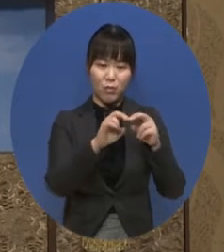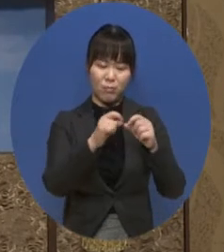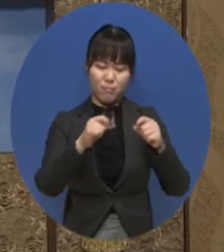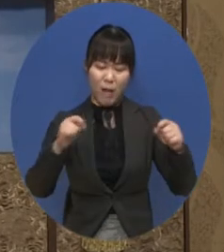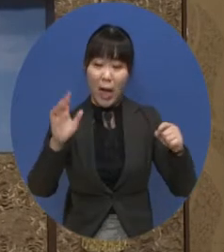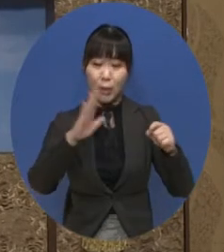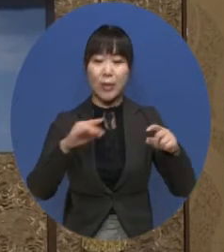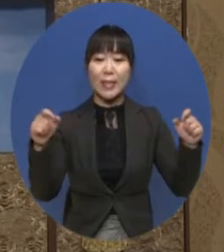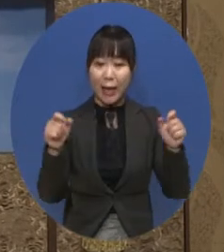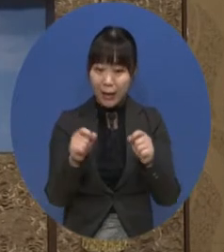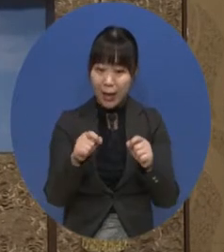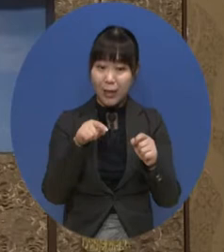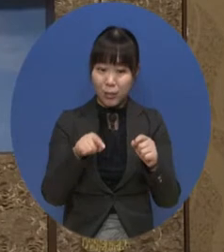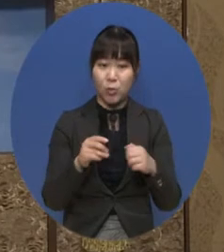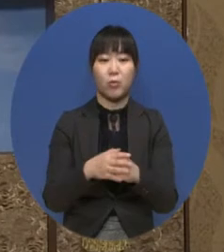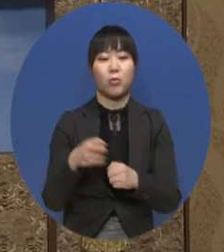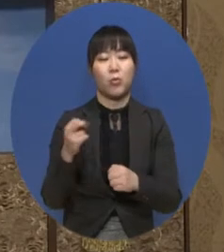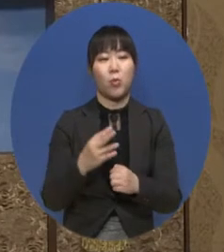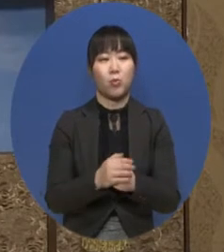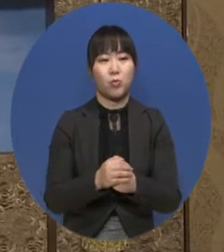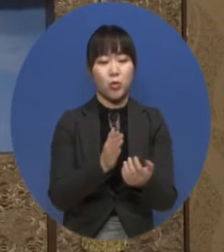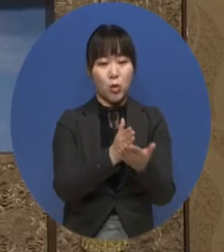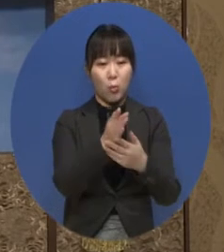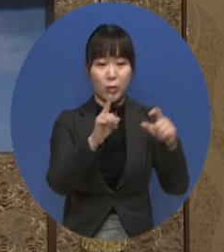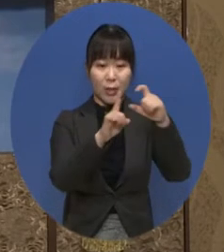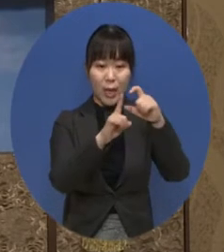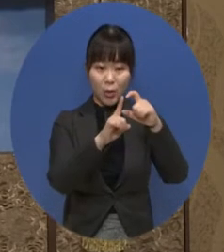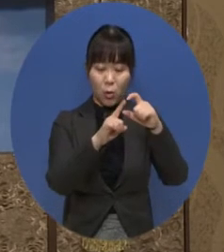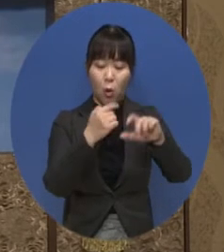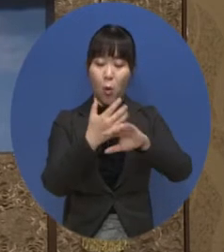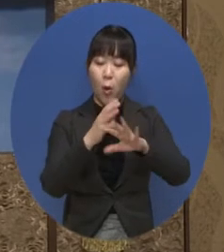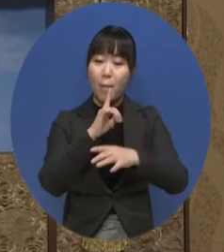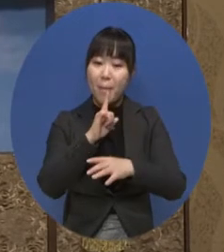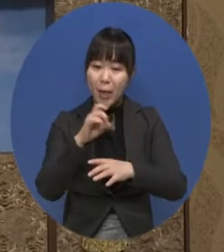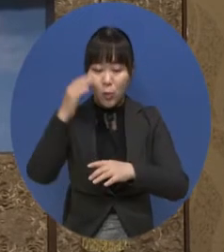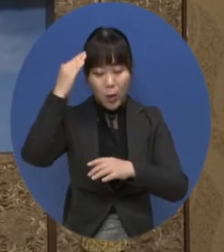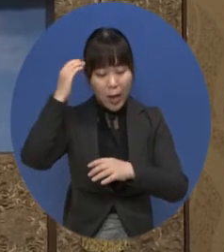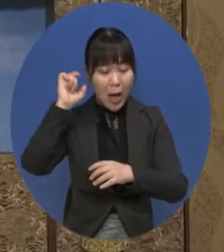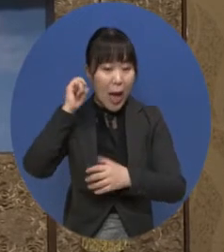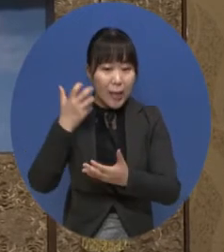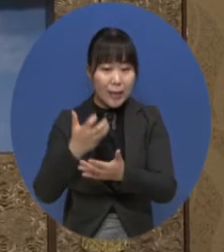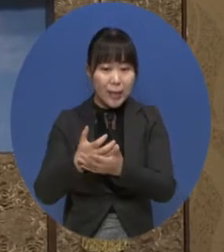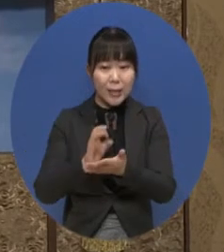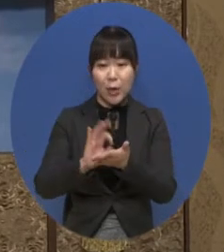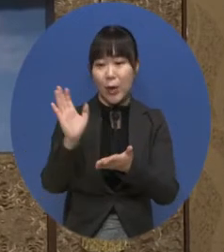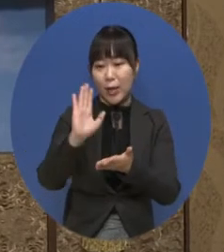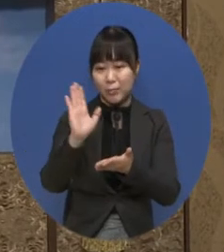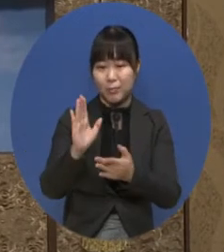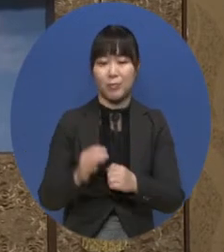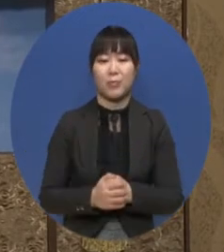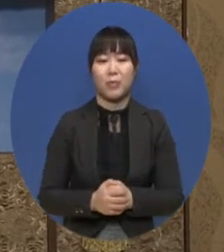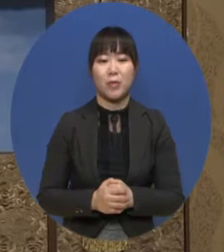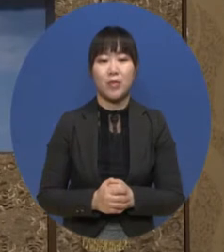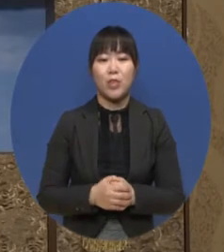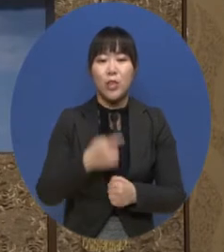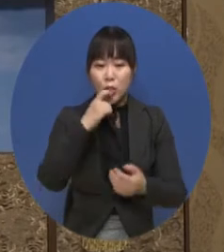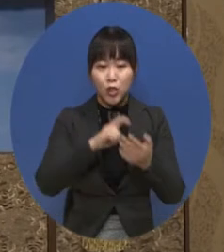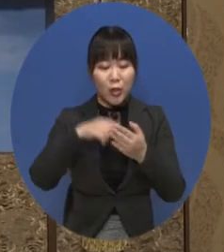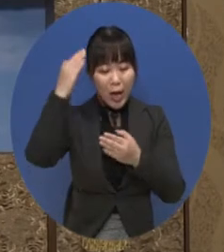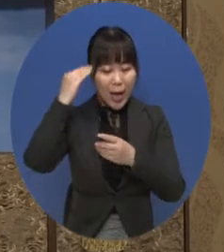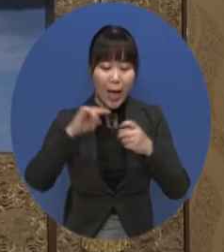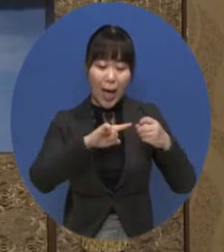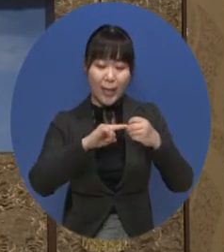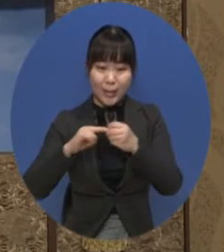쓰지 않고 짧게 쓰는 것 그리고 전문 용어, 외래어, 한자어를 가급적 쓰지 않고 쉬운 한글